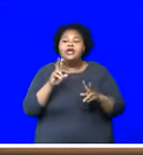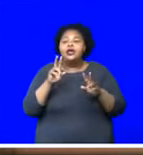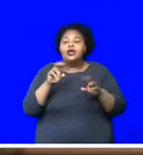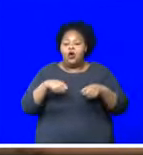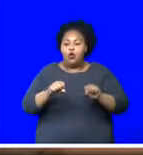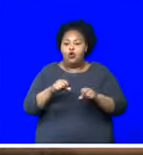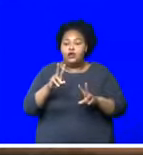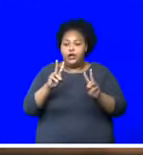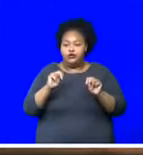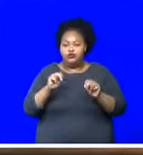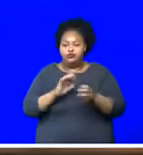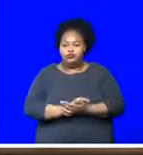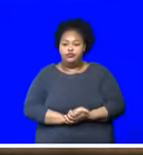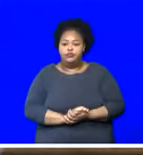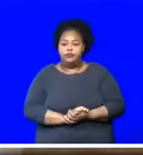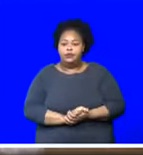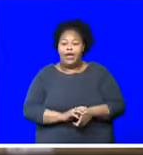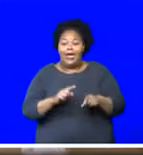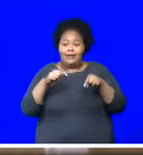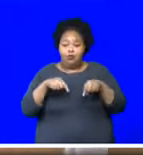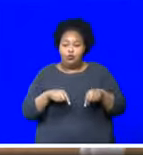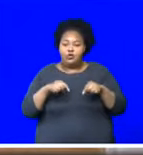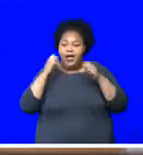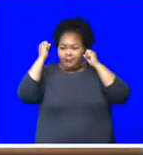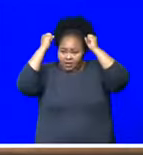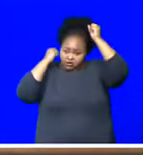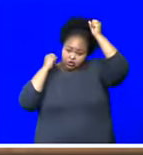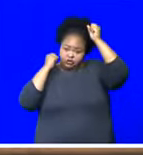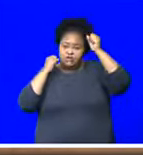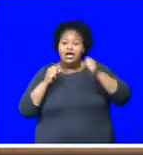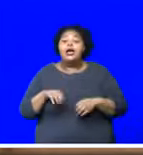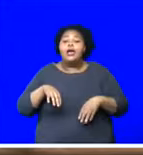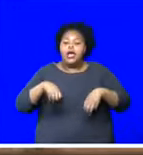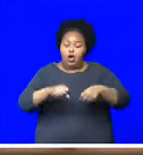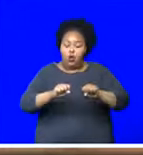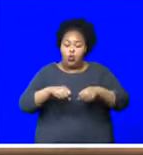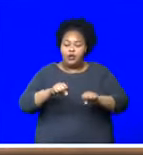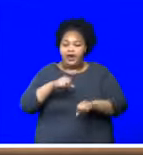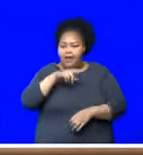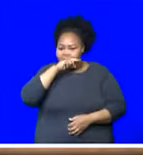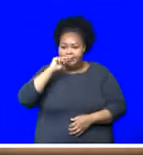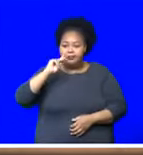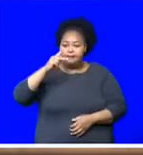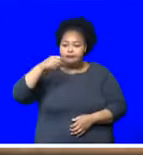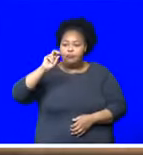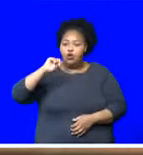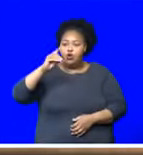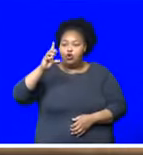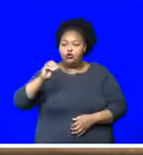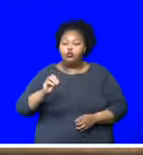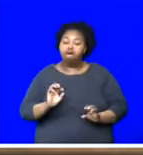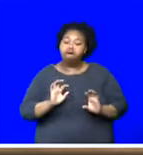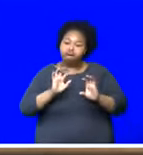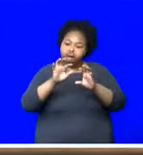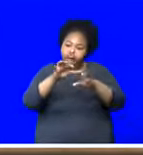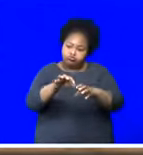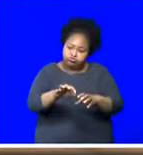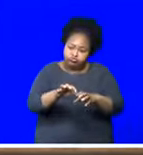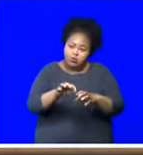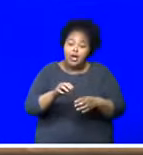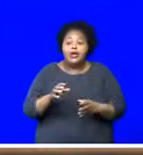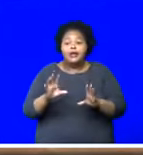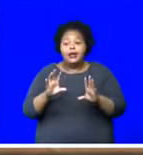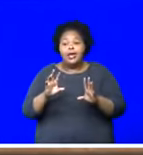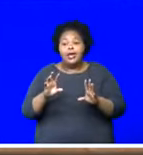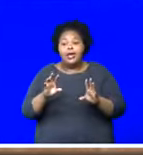Ngalwesithathu umbutho wetekuvikela uvakashele inkundla yasePhondo lekuyinkundla lensha lekucalako kungenela lo msebenzi